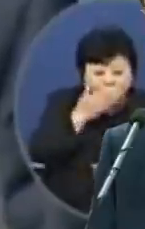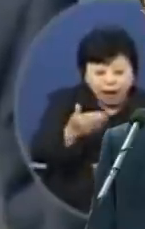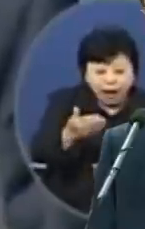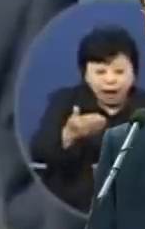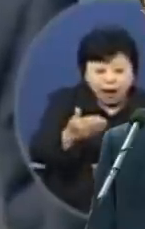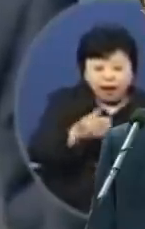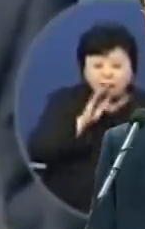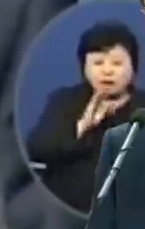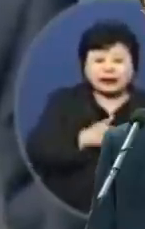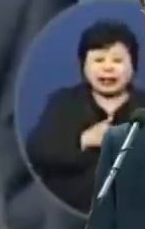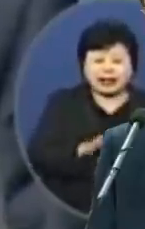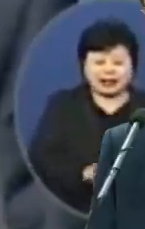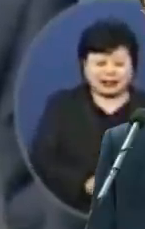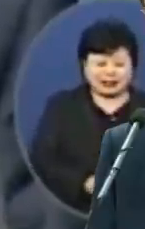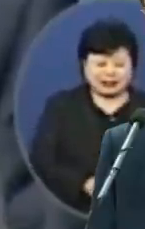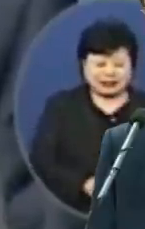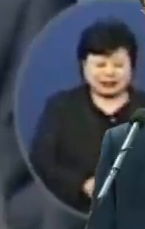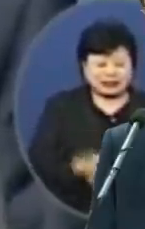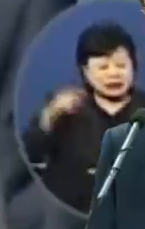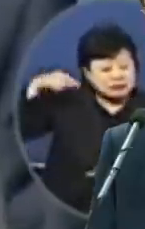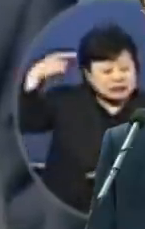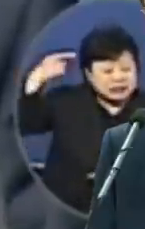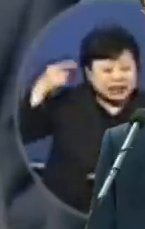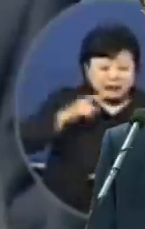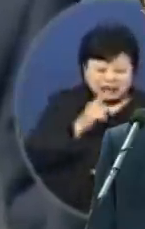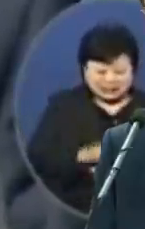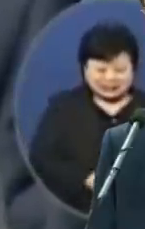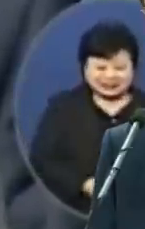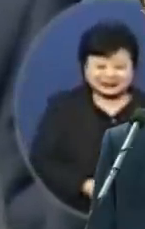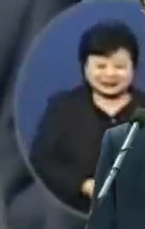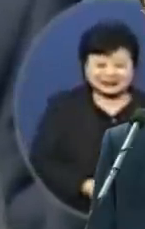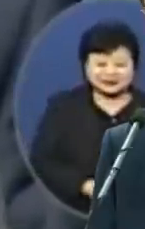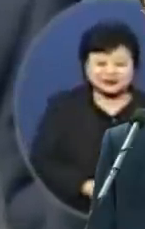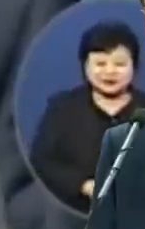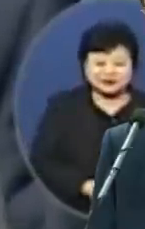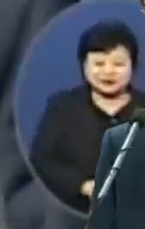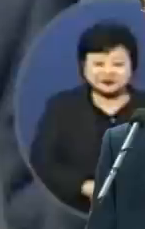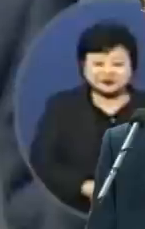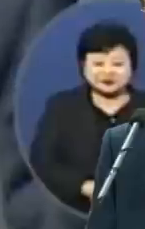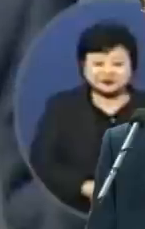웃고 사랑합니다고 하면 그건 정신병원을 갖다 넣어놔야 됩니다.